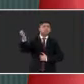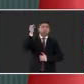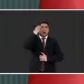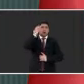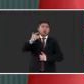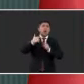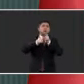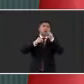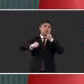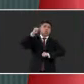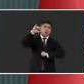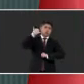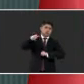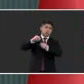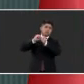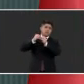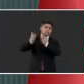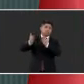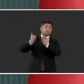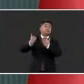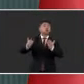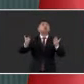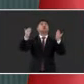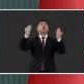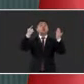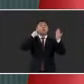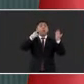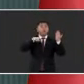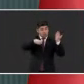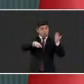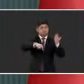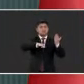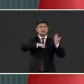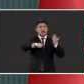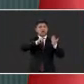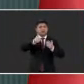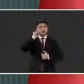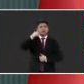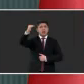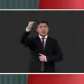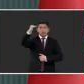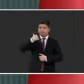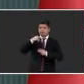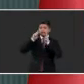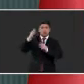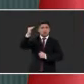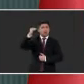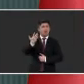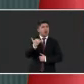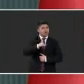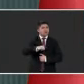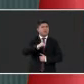yüksek enflasyondur. İnşallah onun da üstesinden her geçen ay inişini görerek